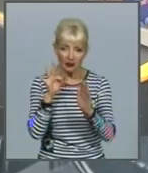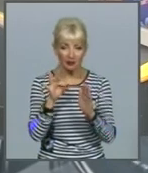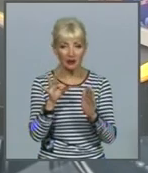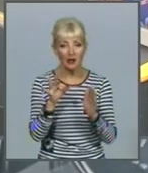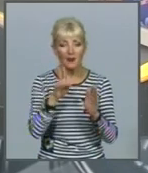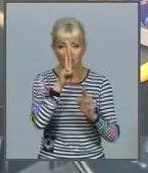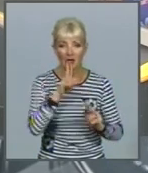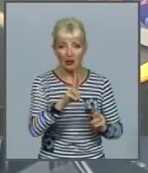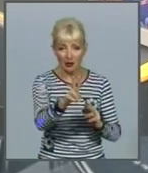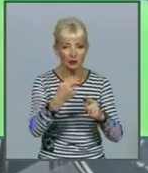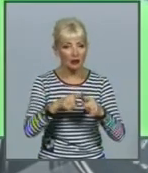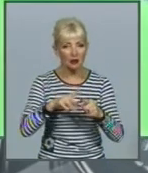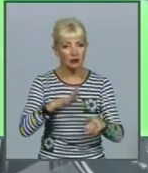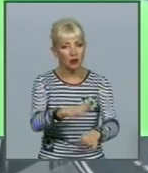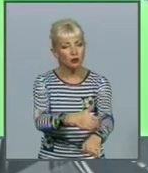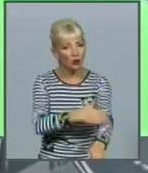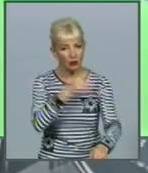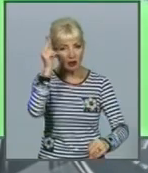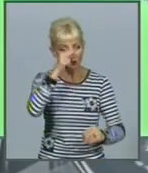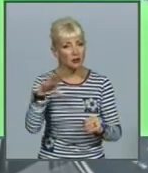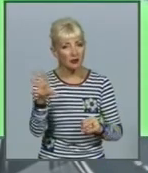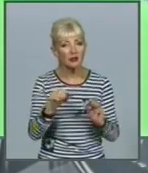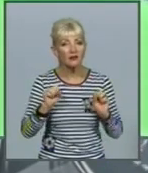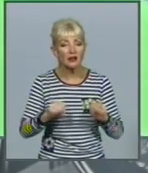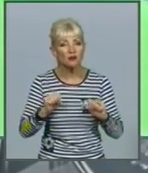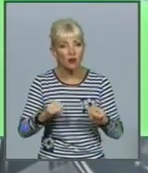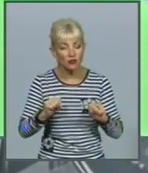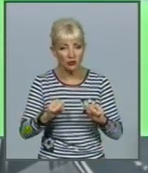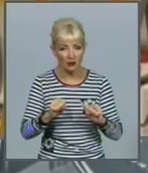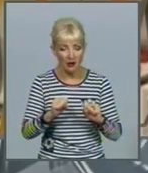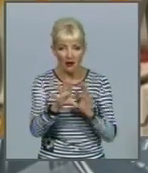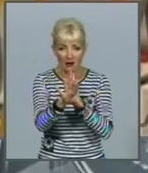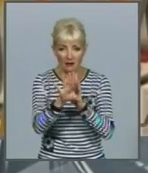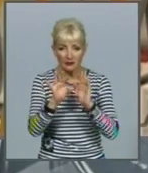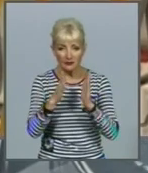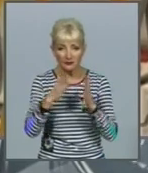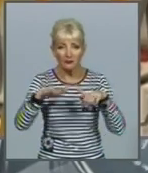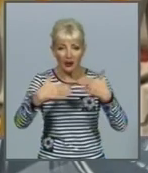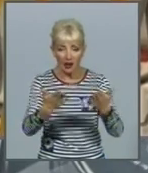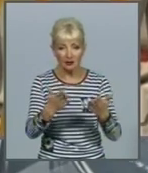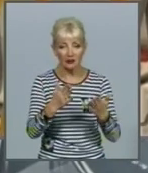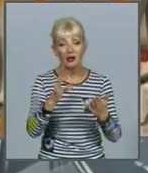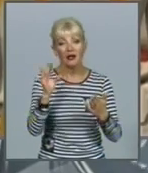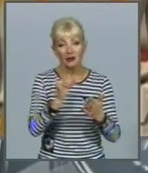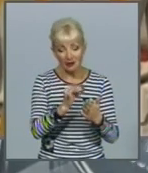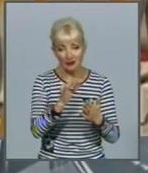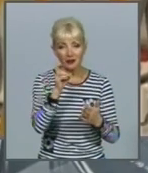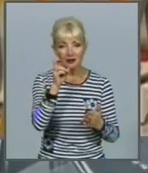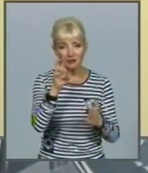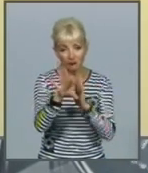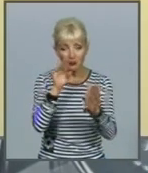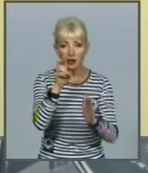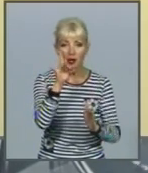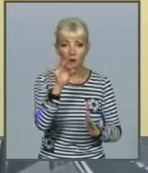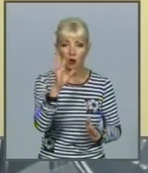долгое изучение всех возможных вариантов. Остановились мы на производстве, которое находится в Броварах. Это компания ПТС. Они